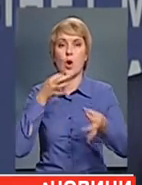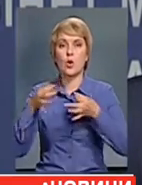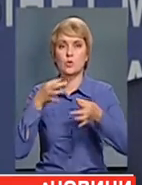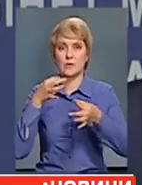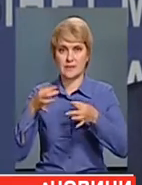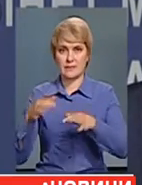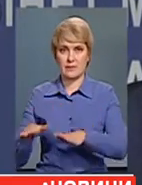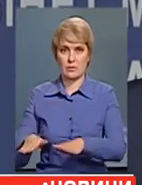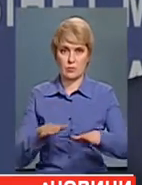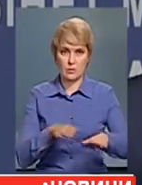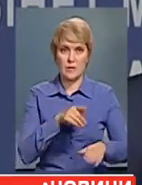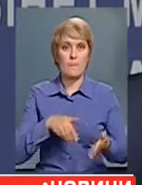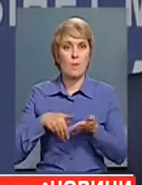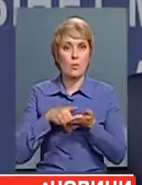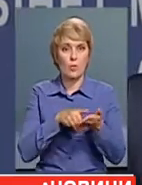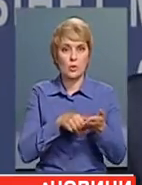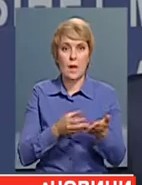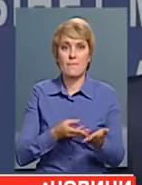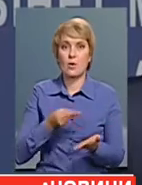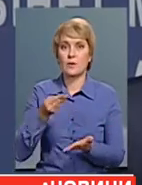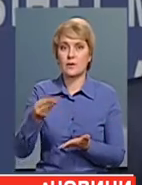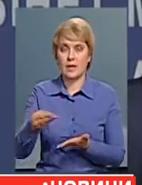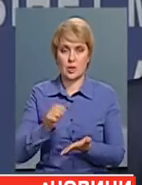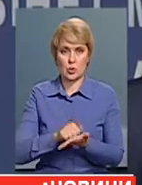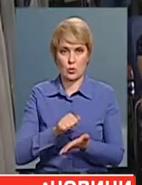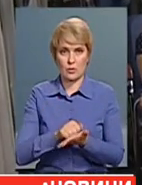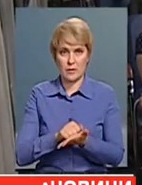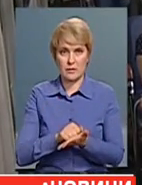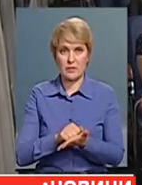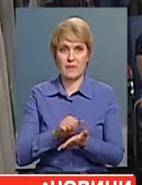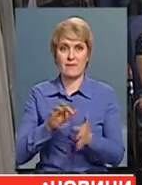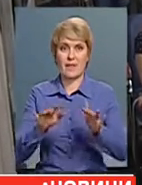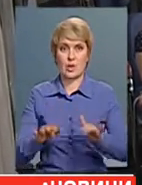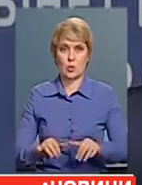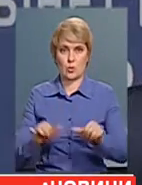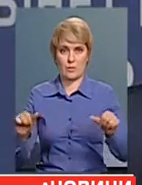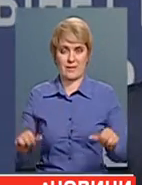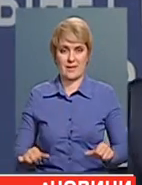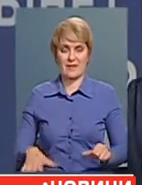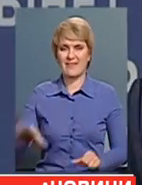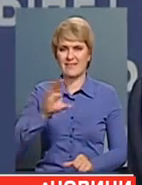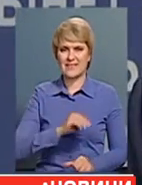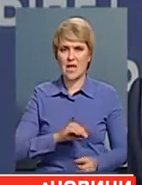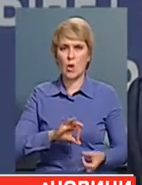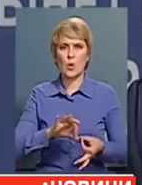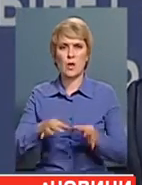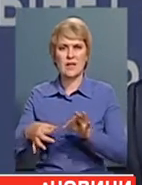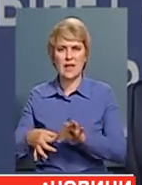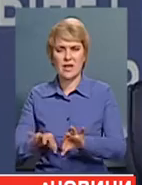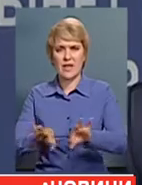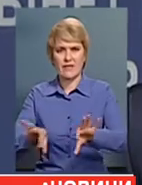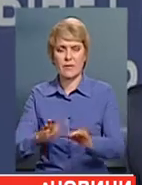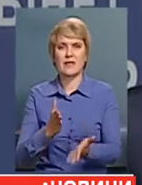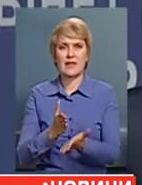їм допоможуть подати всі ці документи в електронному вигляді. Вся дуже докладна інформація є на нашому